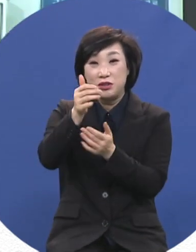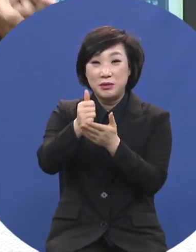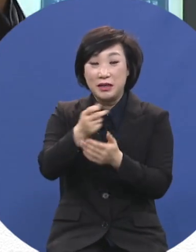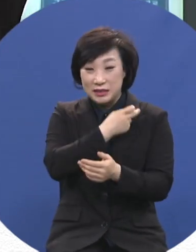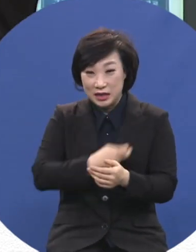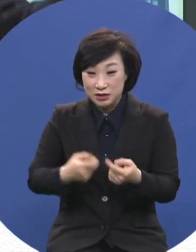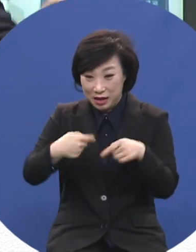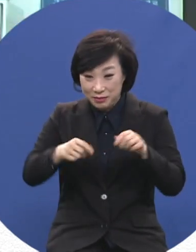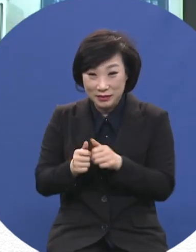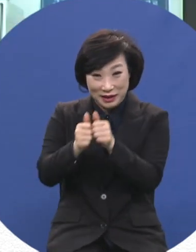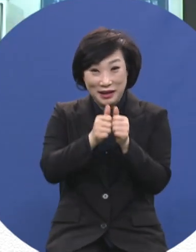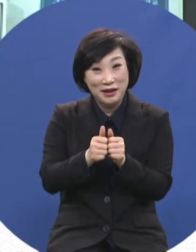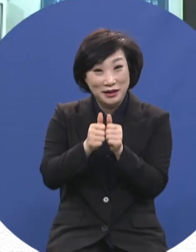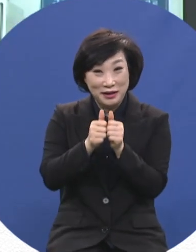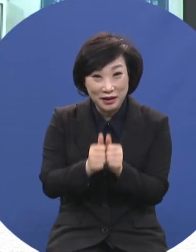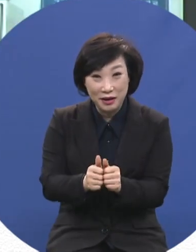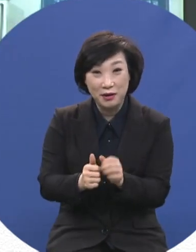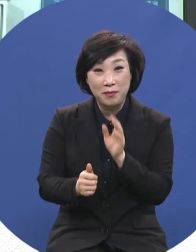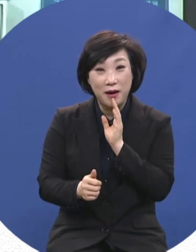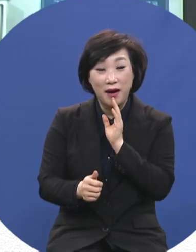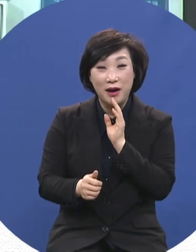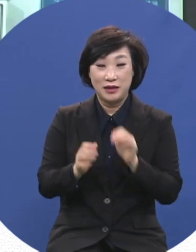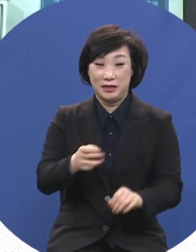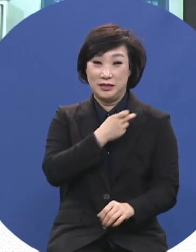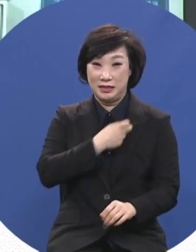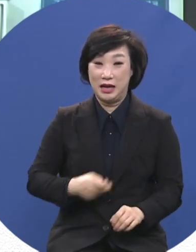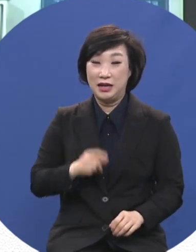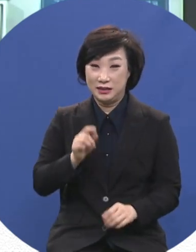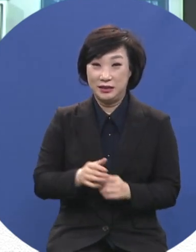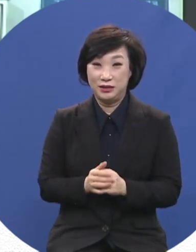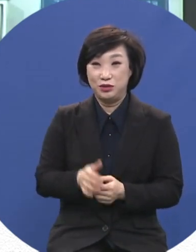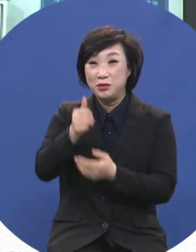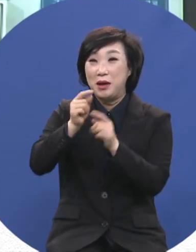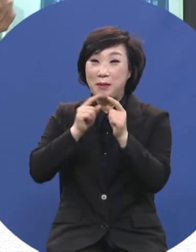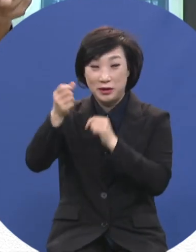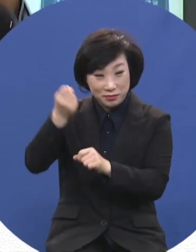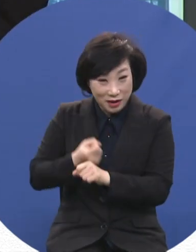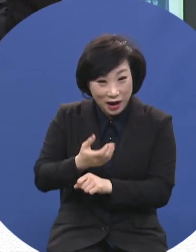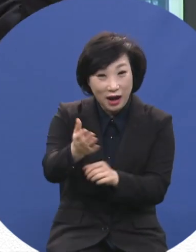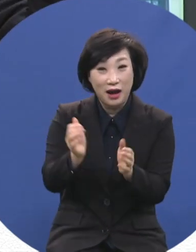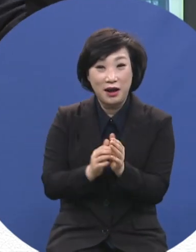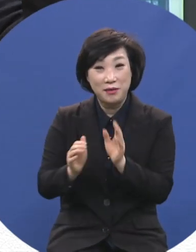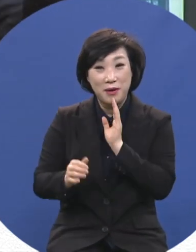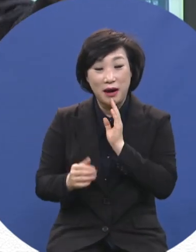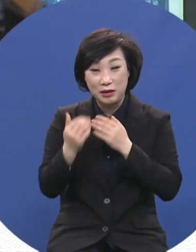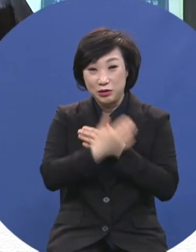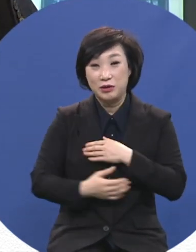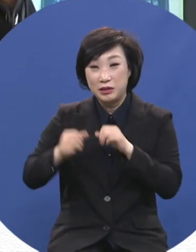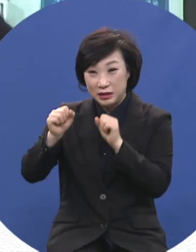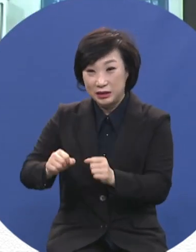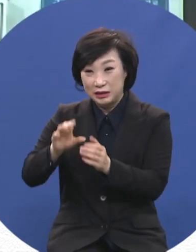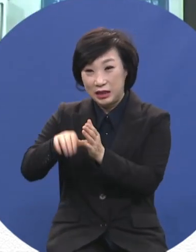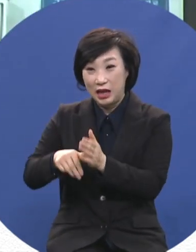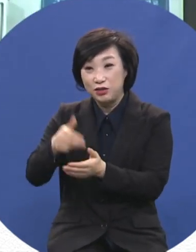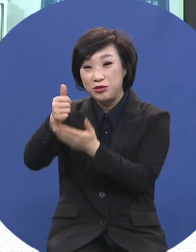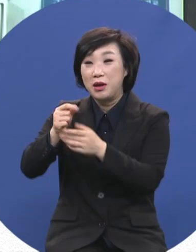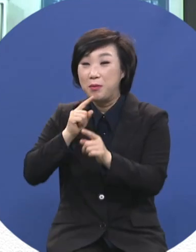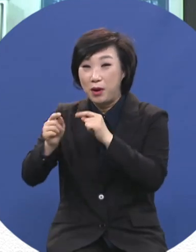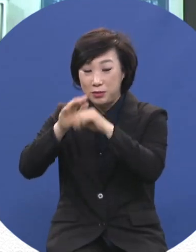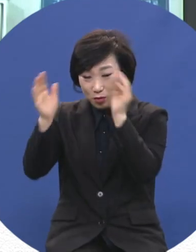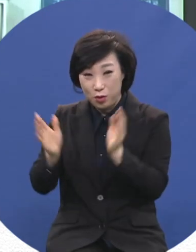계셔서 그들 속에도 말하시는 주님의 말씀이, 육신을 입고 계실 때 하셨던 그의